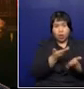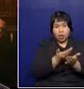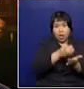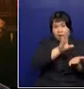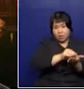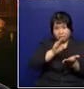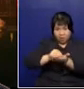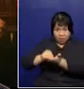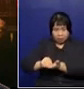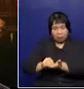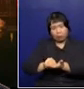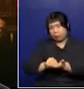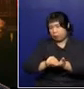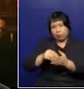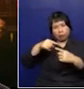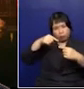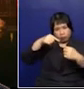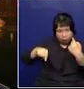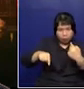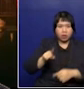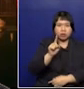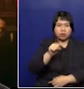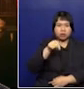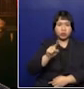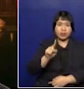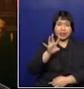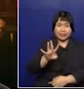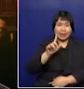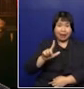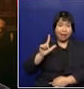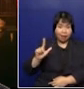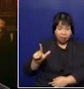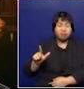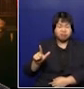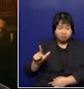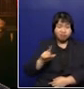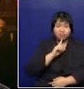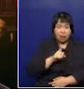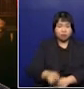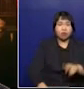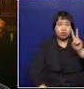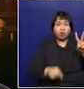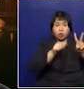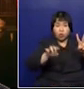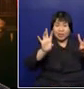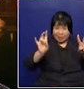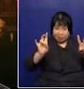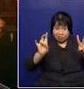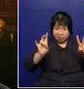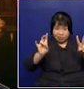รายได้เนี่ยพลาดเป้าไป 1.14 ล้านล้านท่านว่า 2.7 แล้วเหลือเวลาอีกไม่กี่เดือน